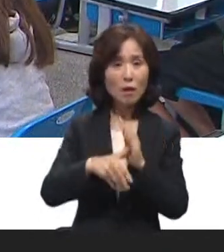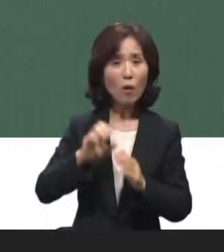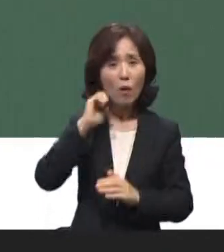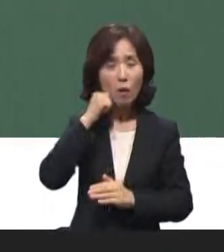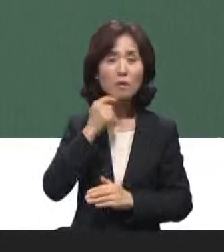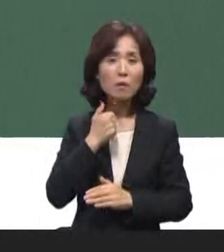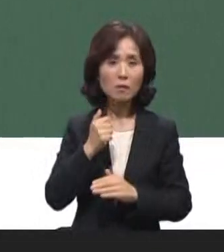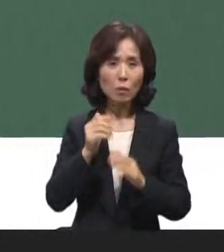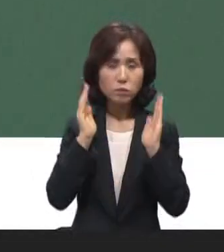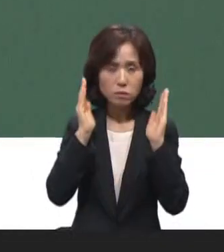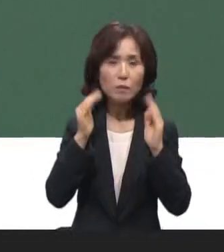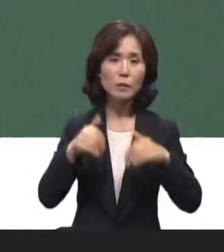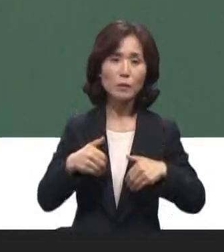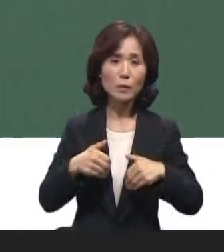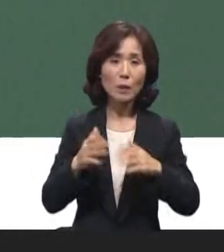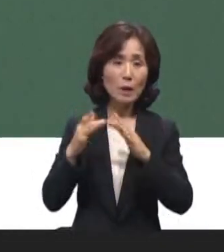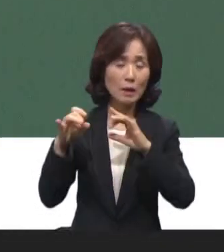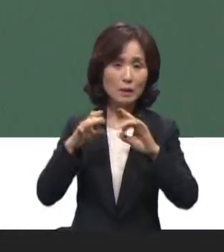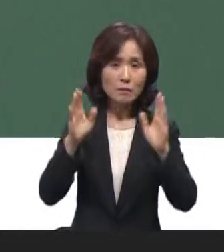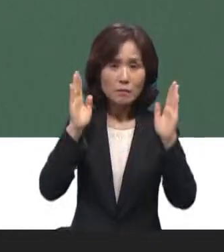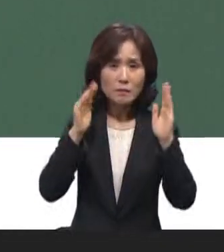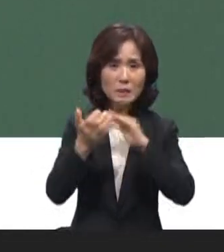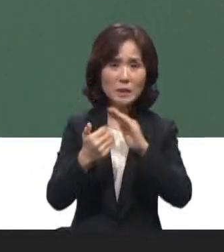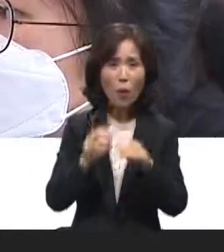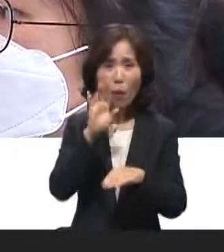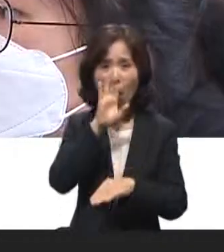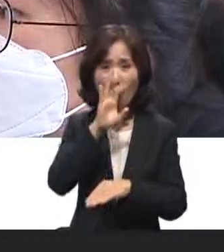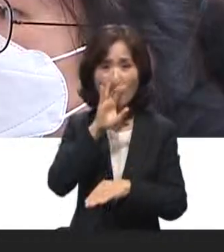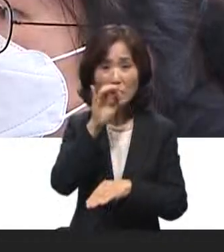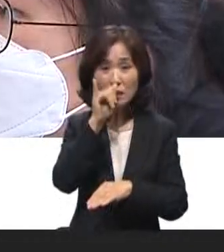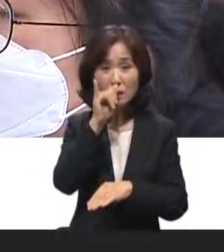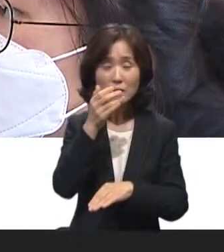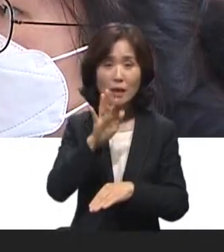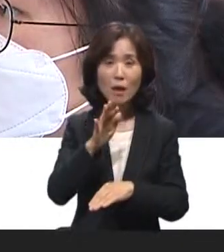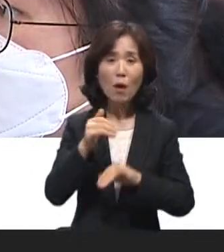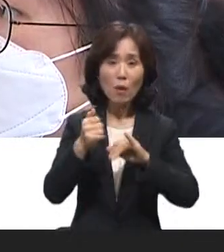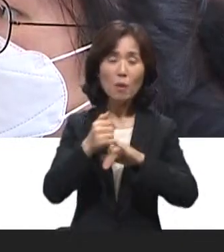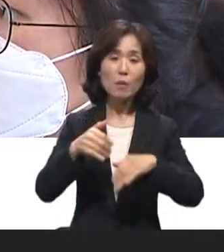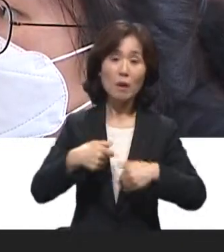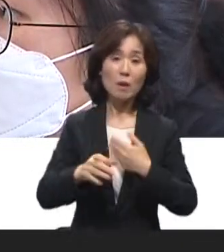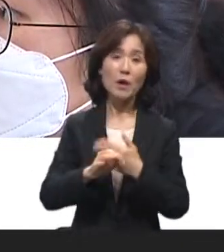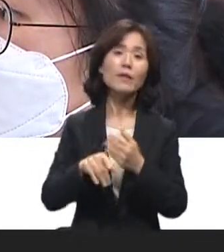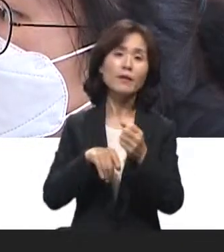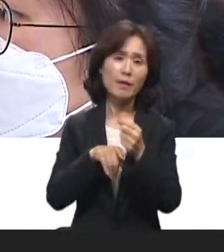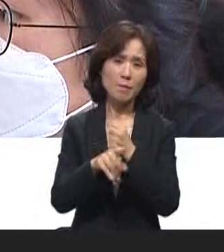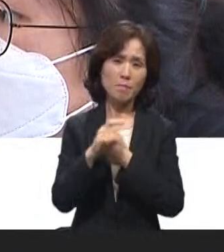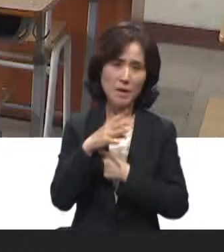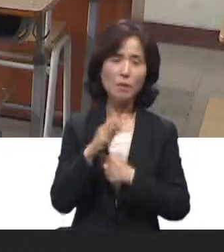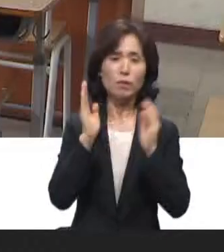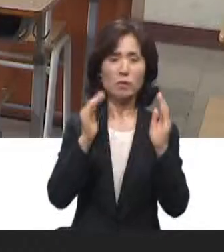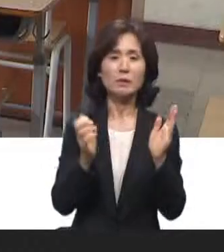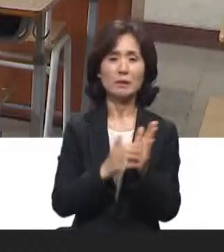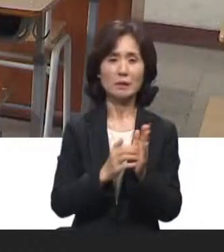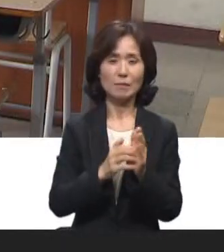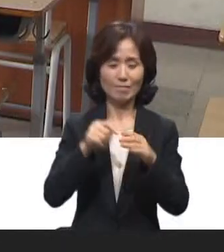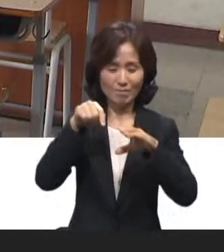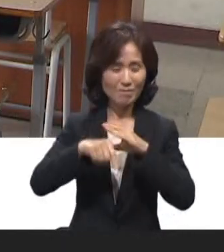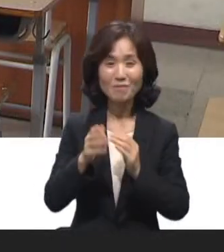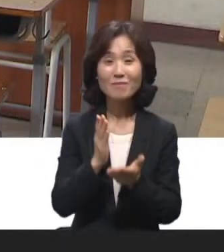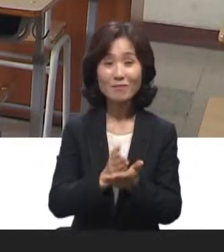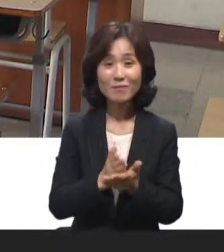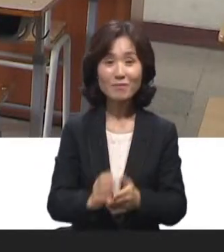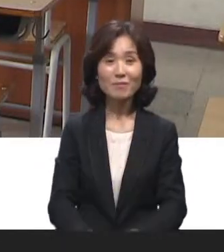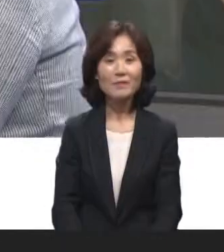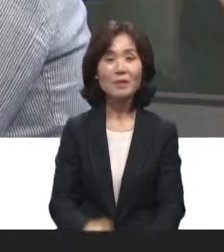같습니다 온라인 클래스 같은거 미리 예습 하는 친구가 있는데요 꼭 필요한 경우에 개념 중심으로 해 돌아 이렇게 얘기해주고 싶어요 4